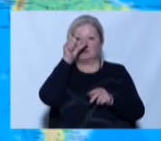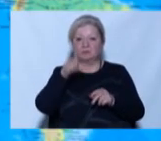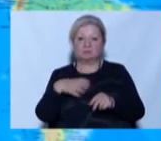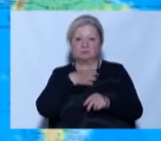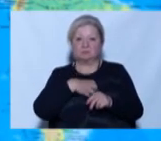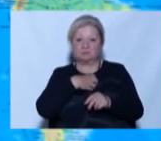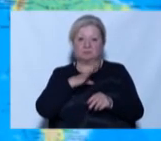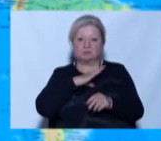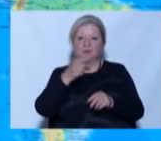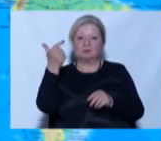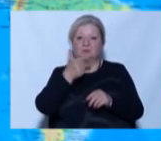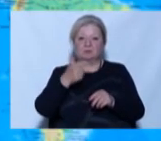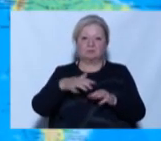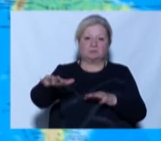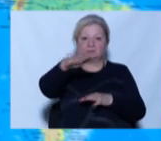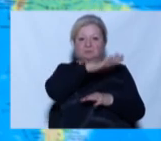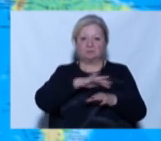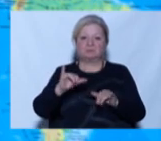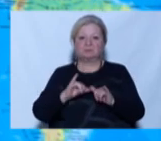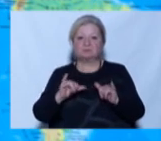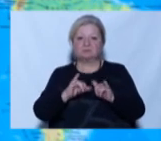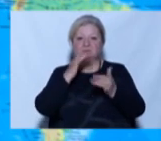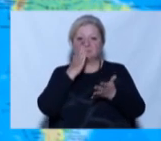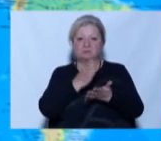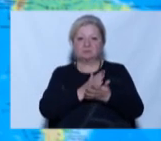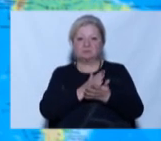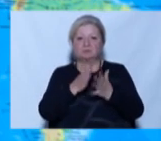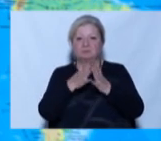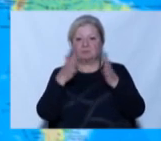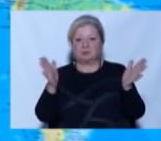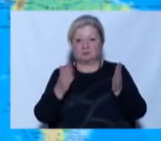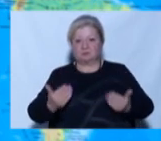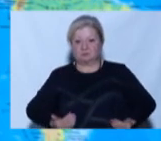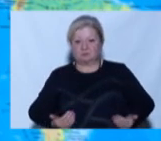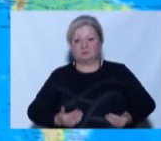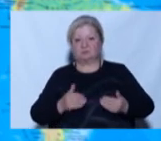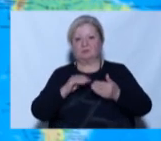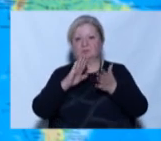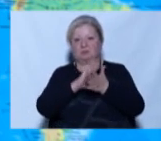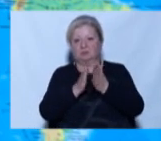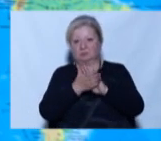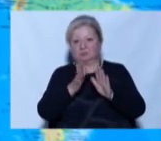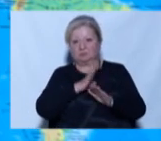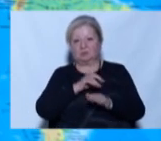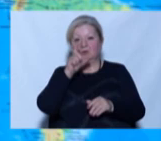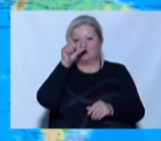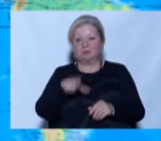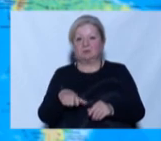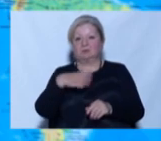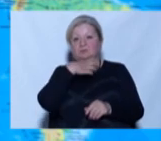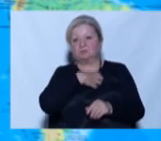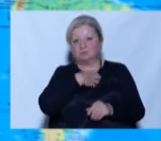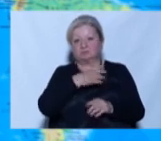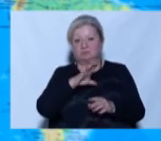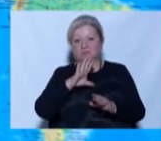ის გეოგრაფიული გარემო, სადაც ყველაზე მეტად სასიცოცხლო პირობები იყო. ადამიანისთვის მნიშვნელოვანი იყო